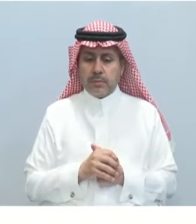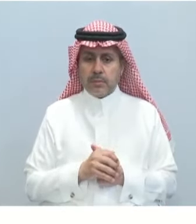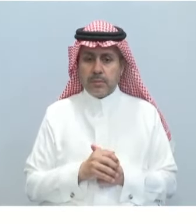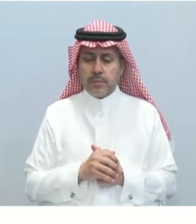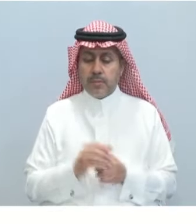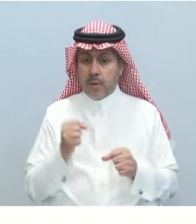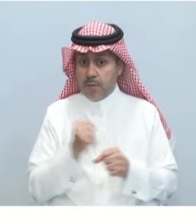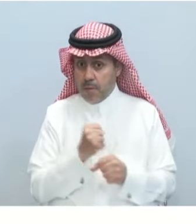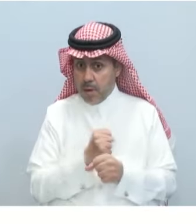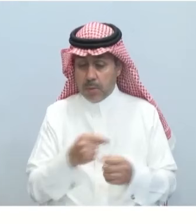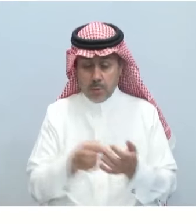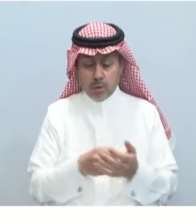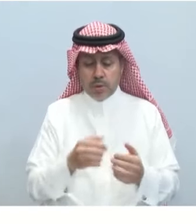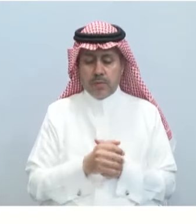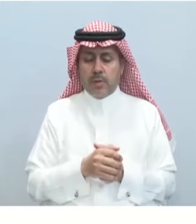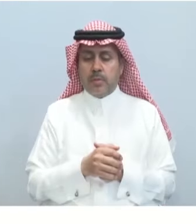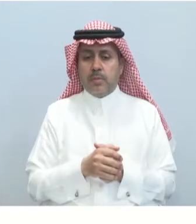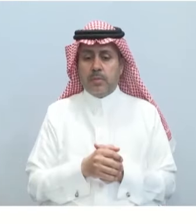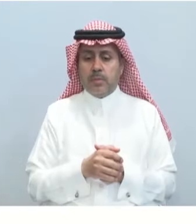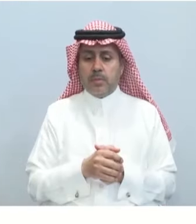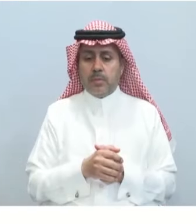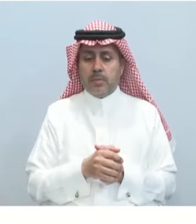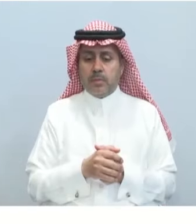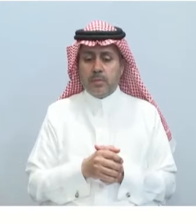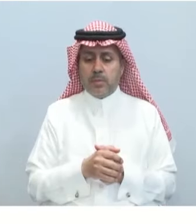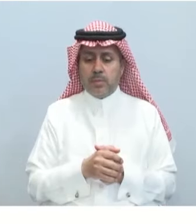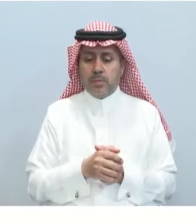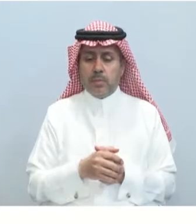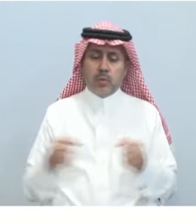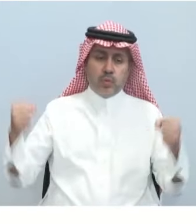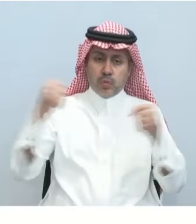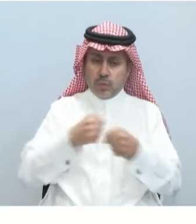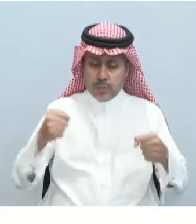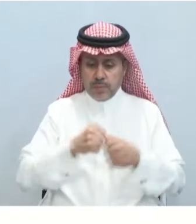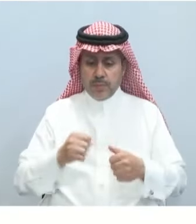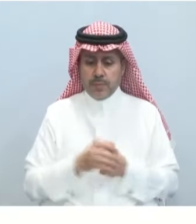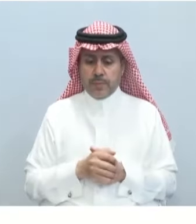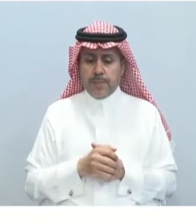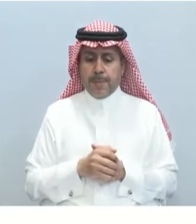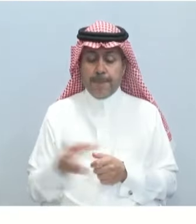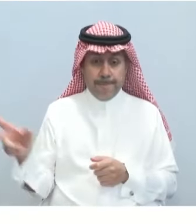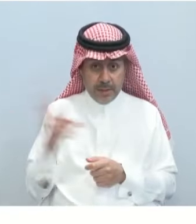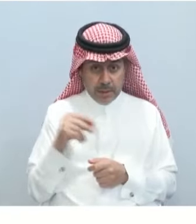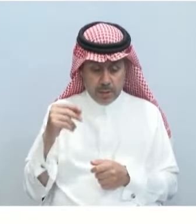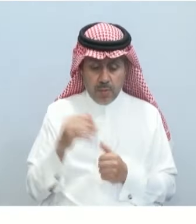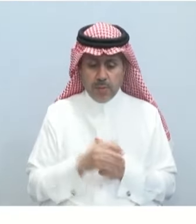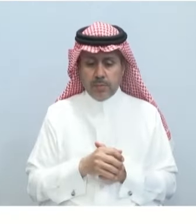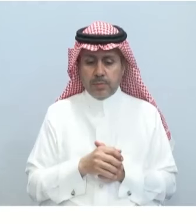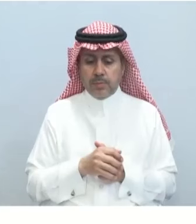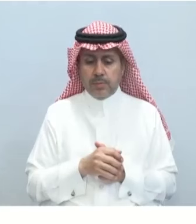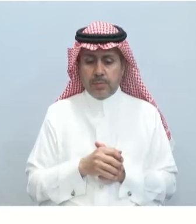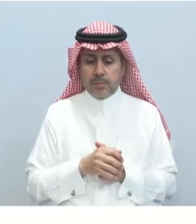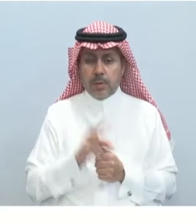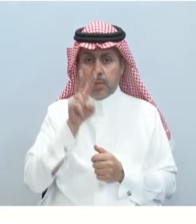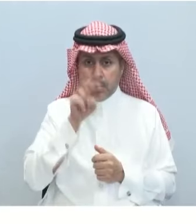فقام بنقل المستشفى ليتلقي رعايه الطبيه مدعيا تعرضا تعرضه للاعتداء من قبل بعض الغرباء نتج عنه الضرب فقدان مجدي